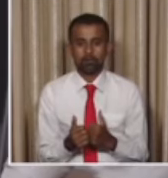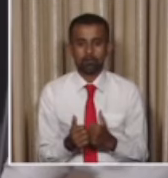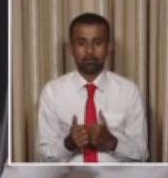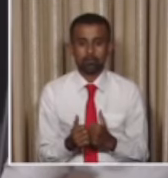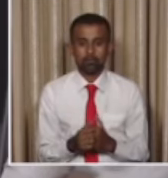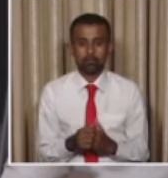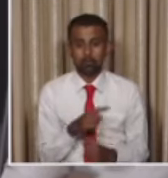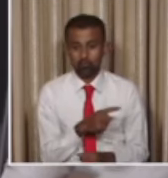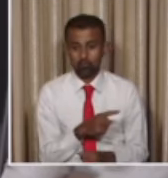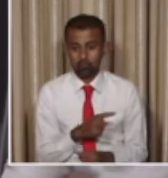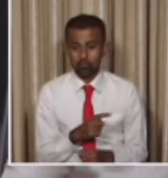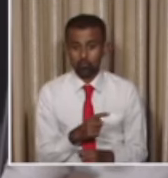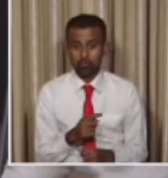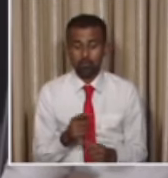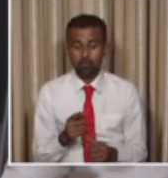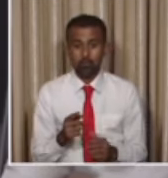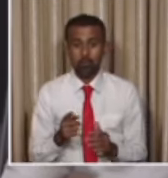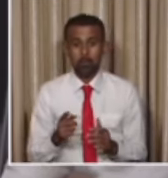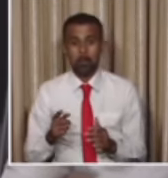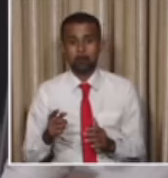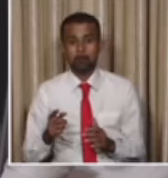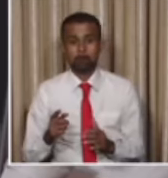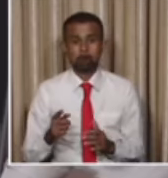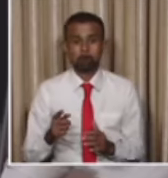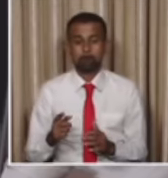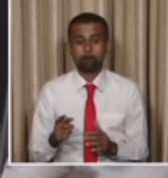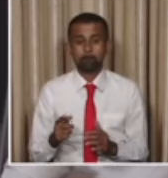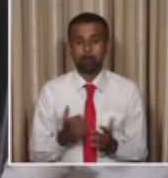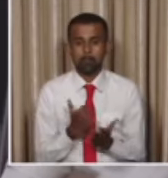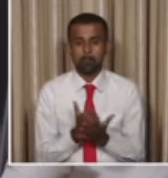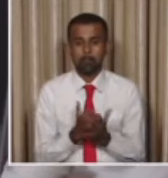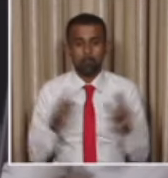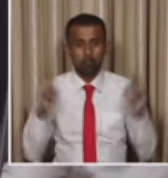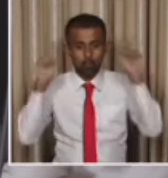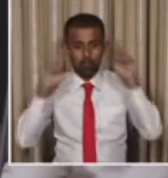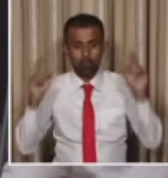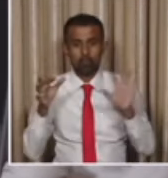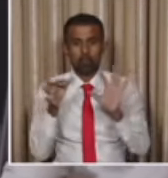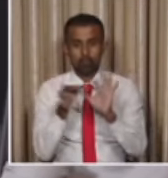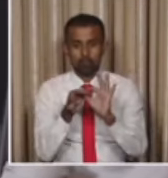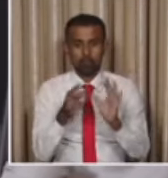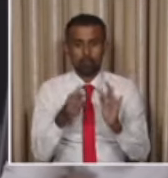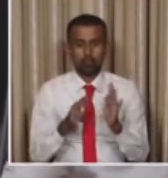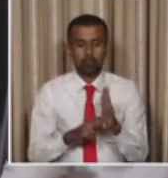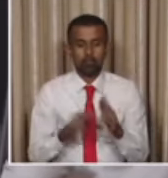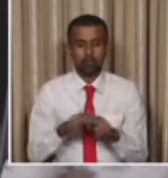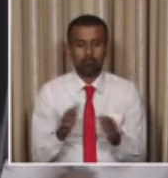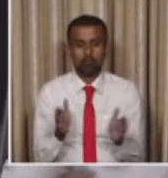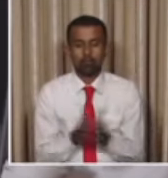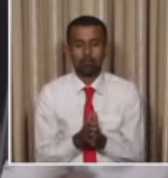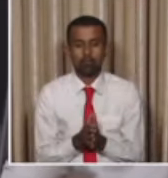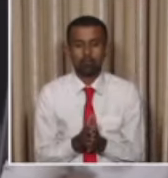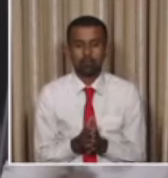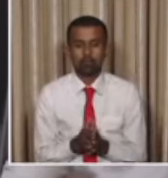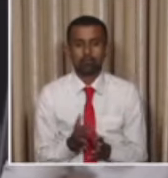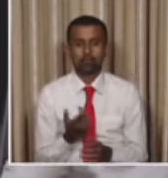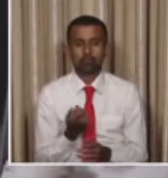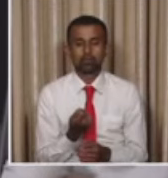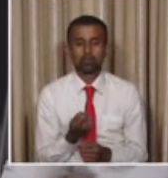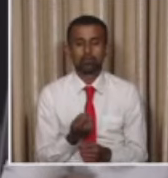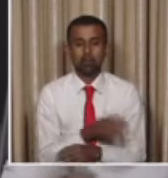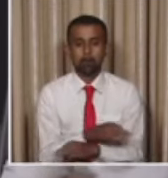එතර ජාත්‍යන්තර බැංකු ක්‍රමයට මහා බැංකුව සම්බන්ධ වෙලා තියෙන නිසා IMF එක ඇතුළු අනිත් ජාත්‍යන්තර මූල්‍ය ක්‍රමය